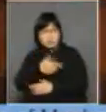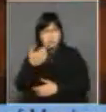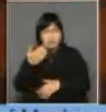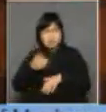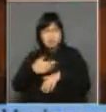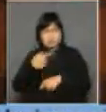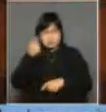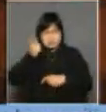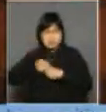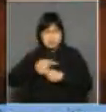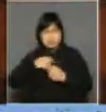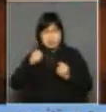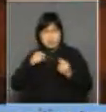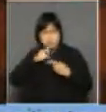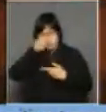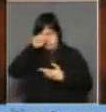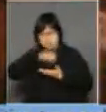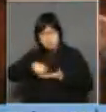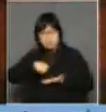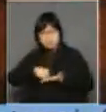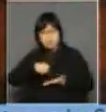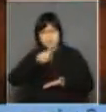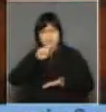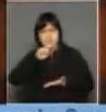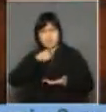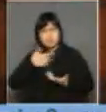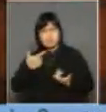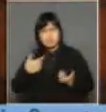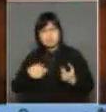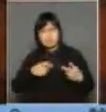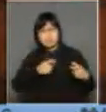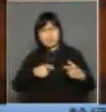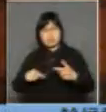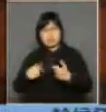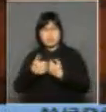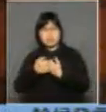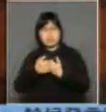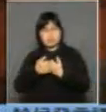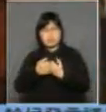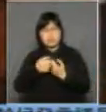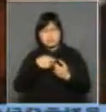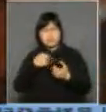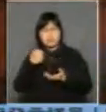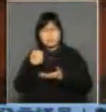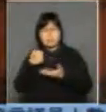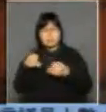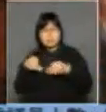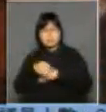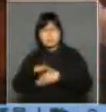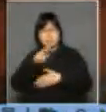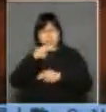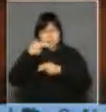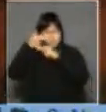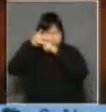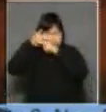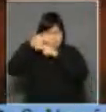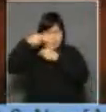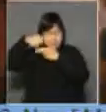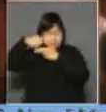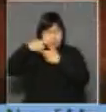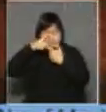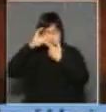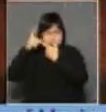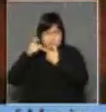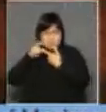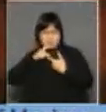们都有会议记录的，他们可能摆酒结婚时不去注册登记，都有现场录影的，有拍晒相的，有结